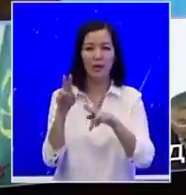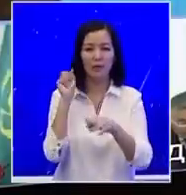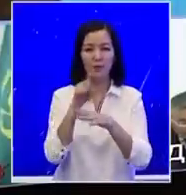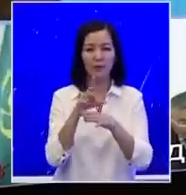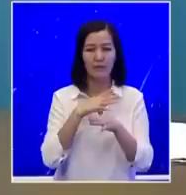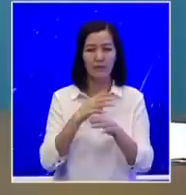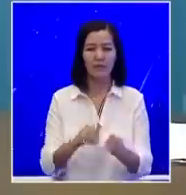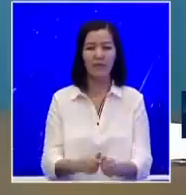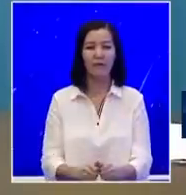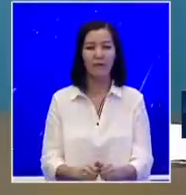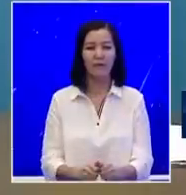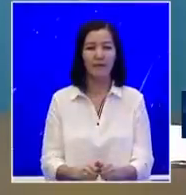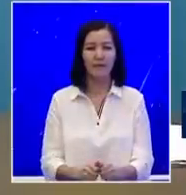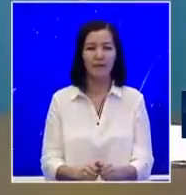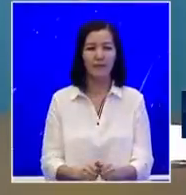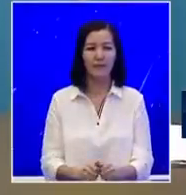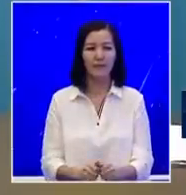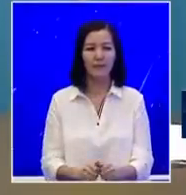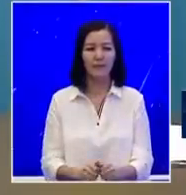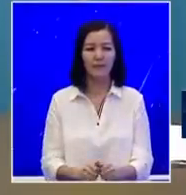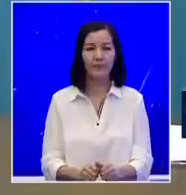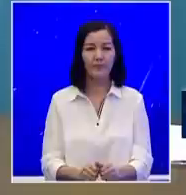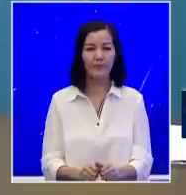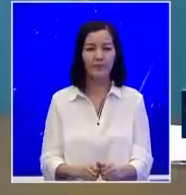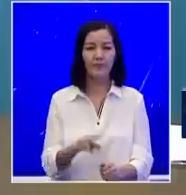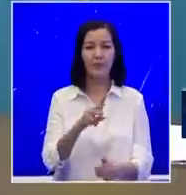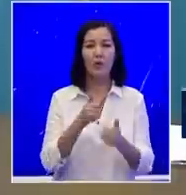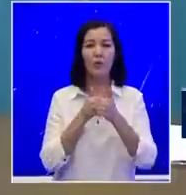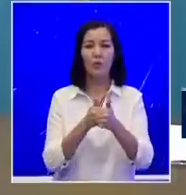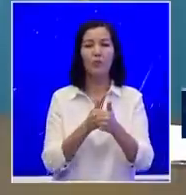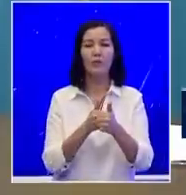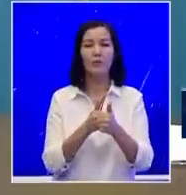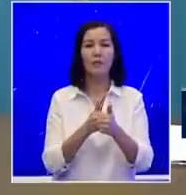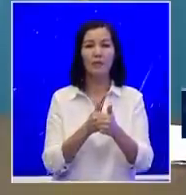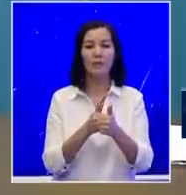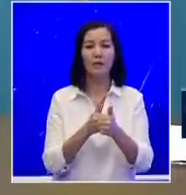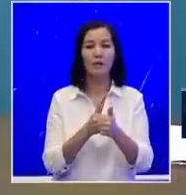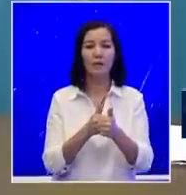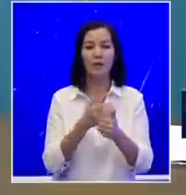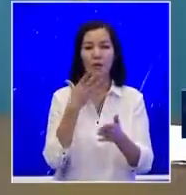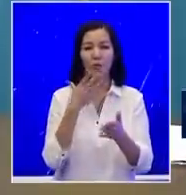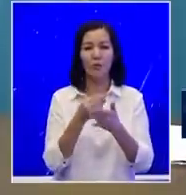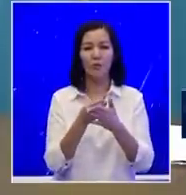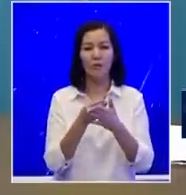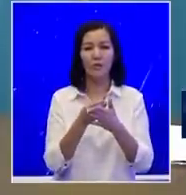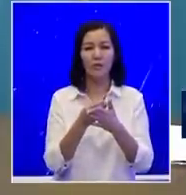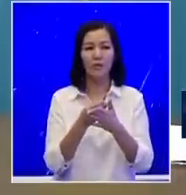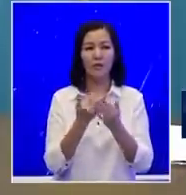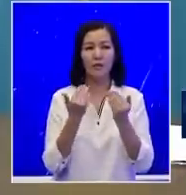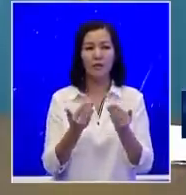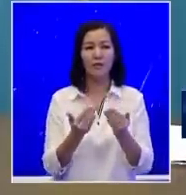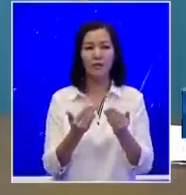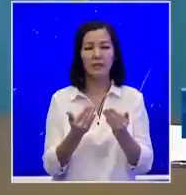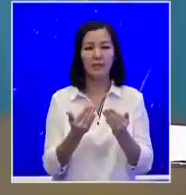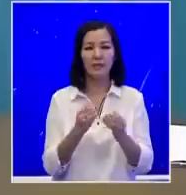жүктеді. Незатпен отработайте. Сейчас очень много начнут ездить. Тем более дали послабление по дачным